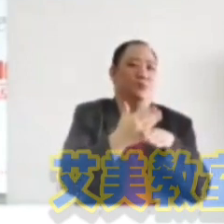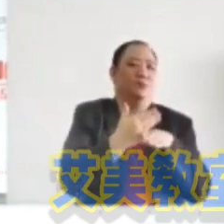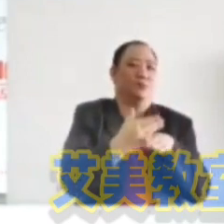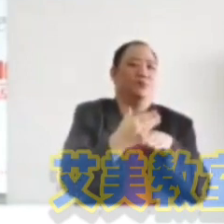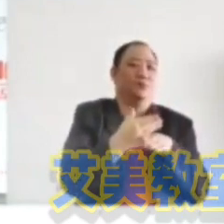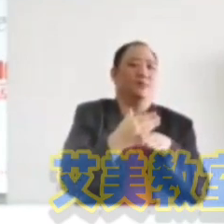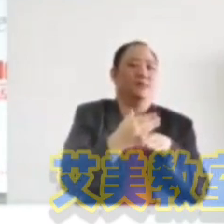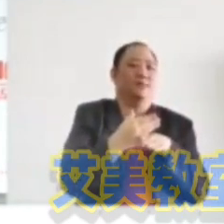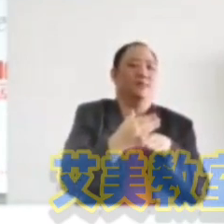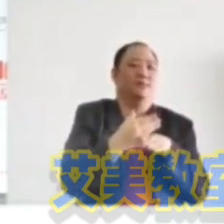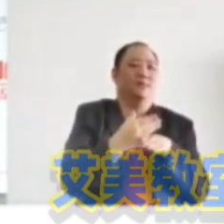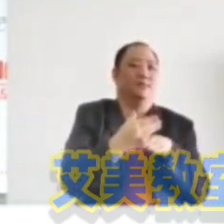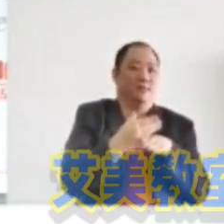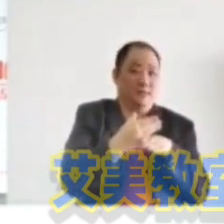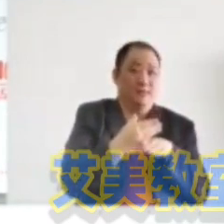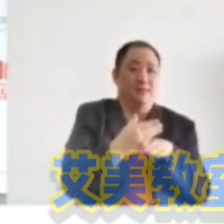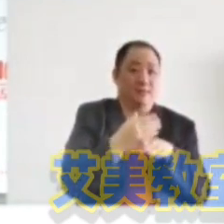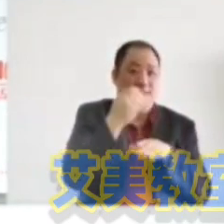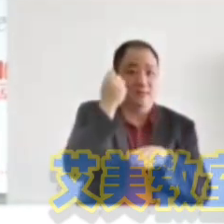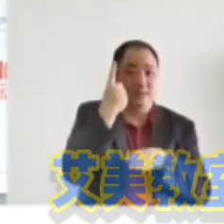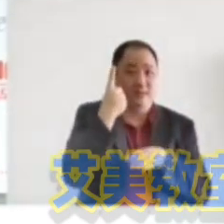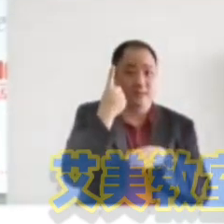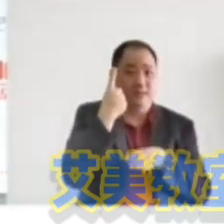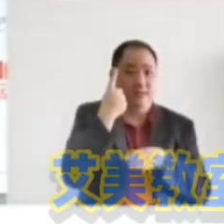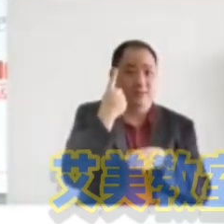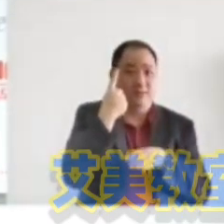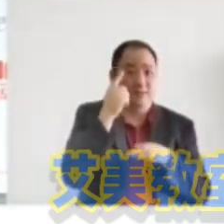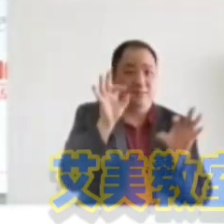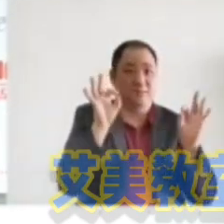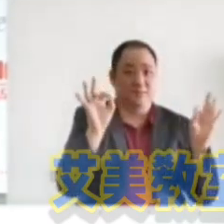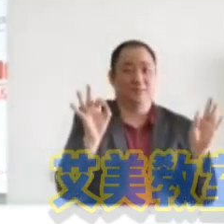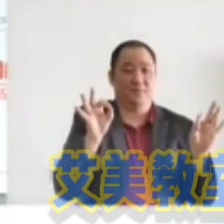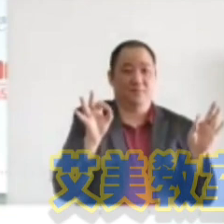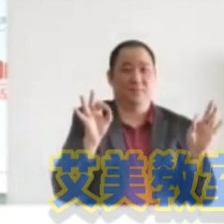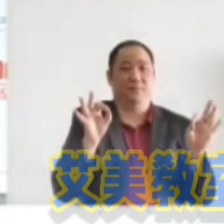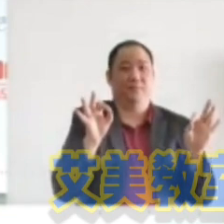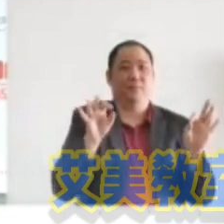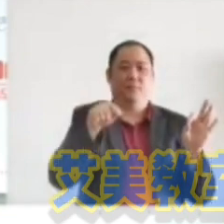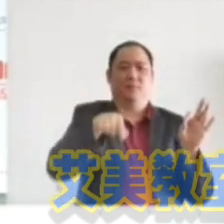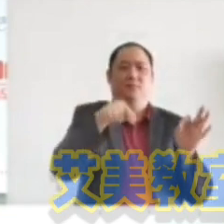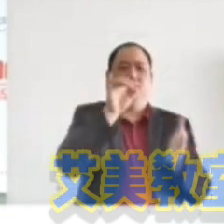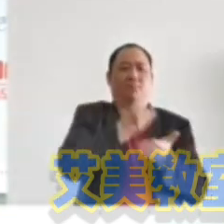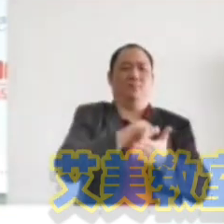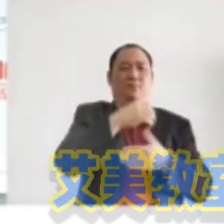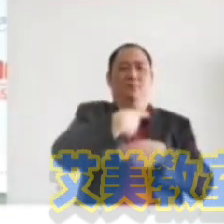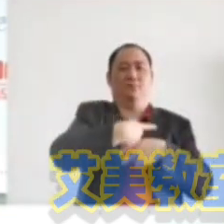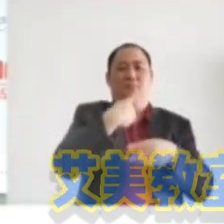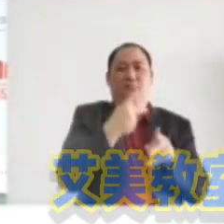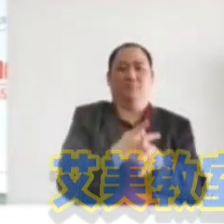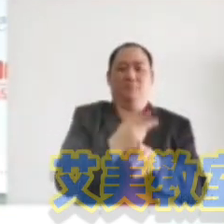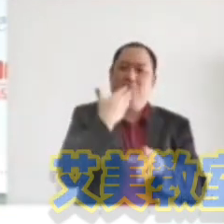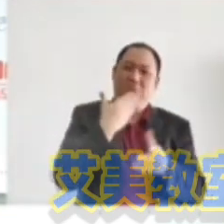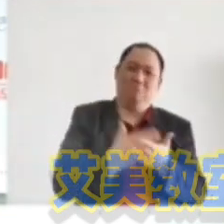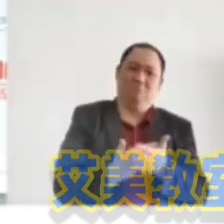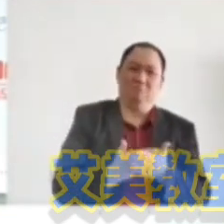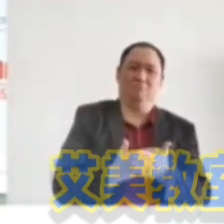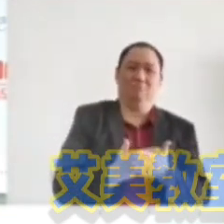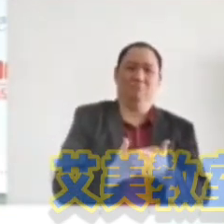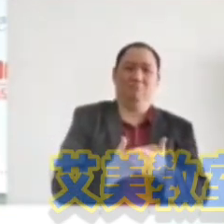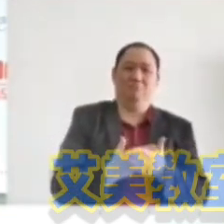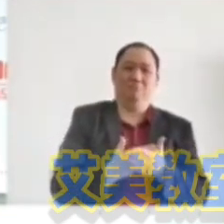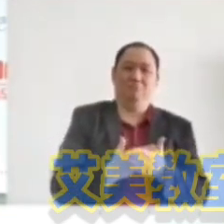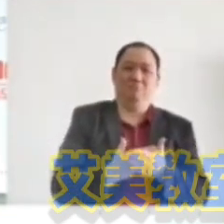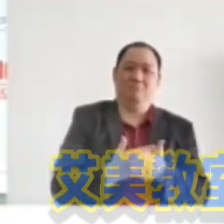？Hemoglobin ingredient 成分跟这个 medical journals 医学论文 ，OK？ 所以我讲到讲好这个产品